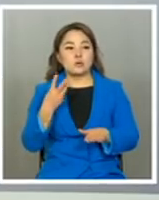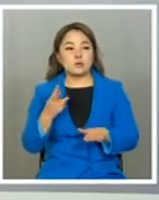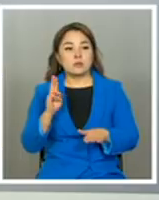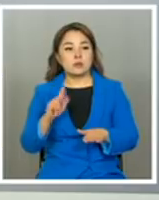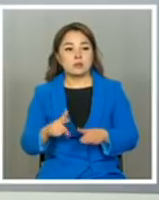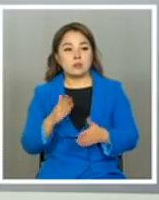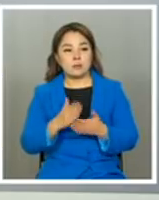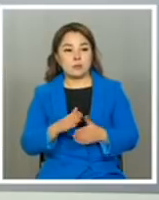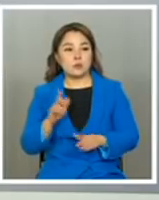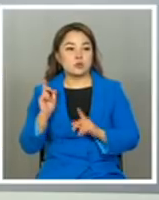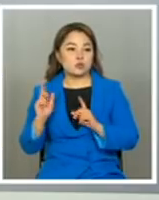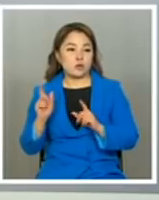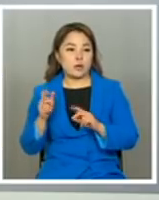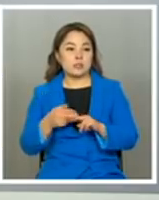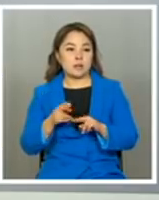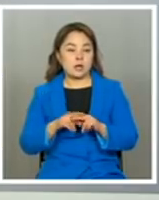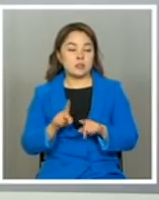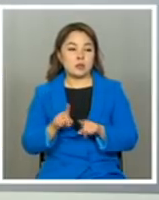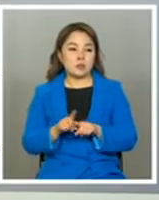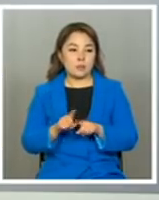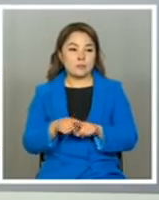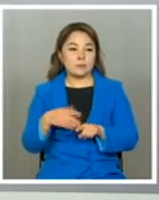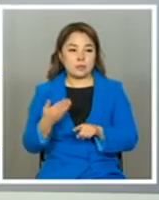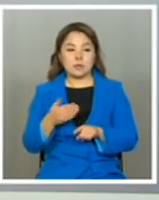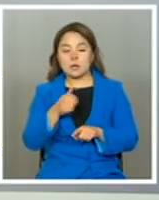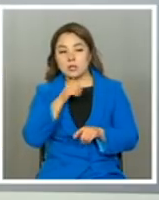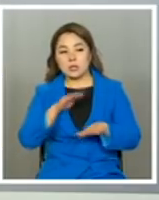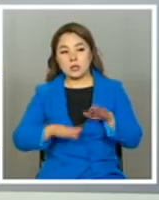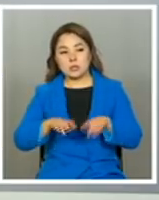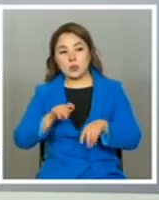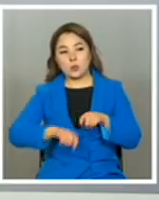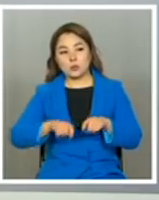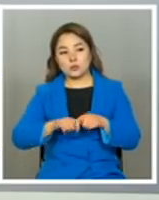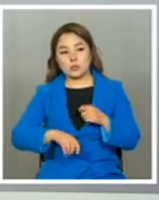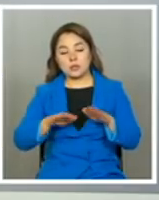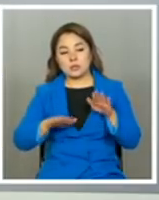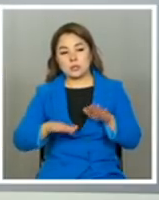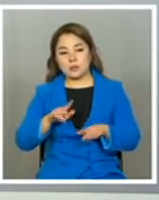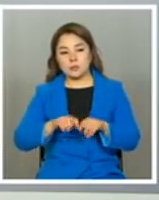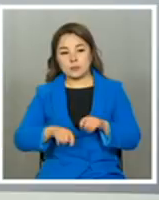килограммдық жүк және де білезіктің күшін өлшеуіш.